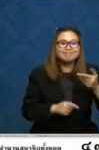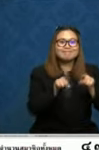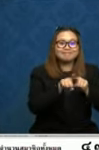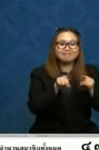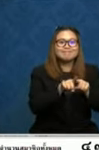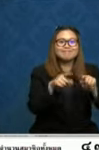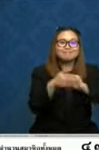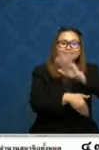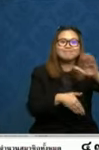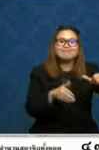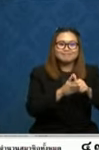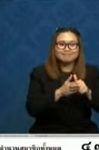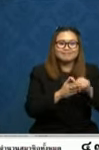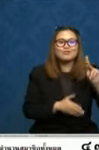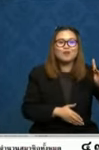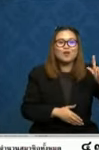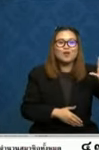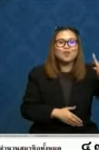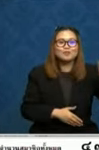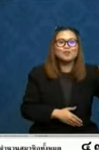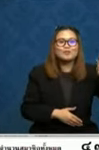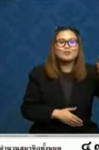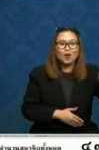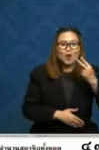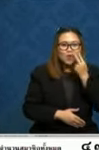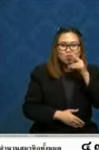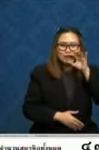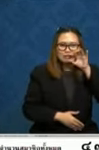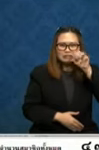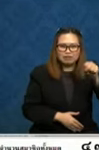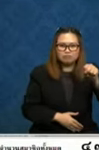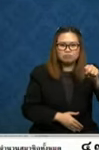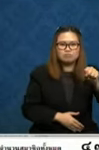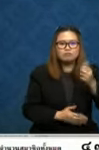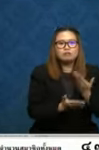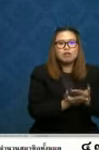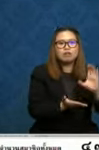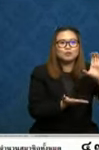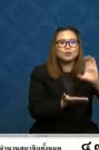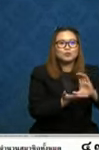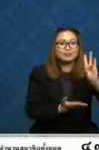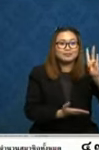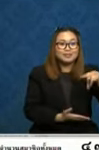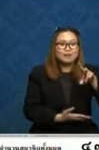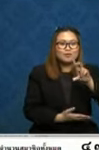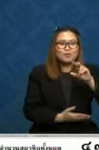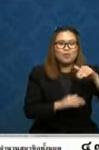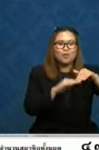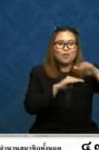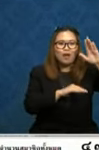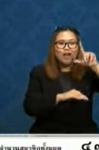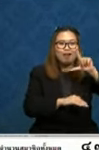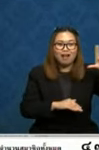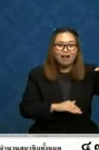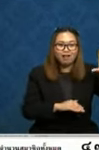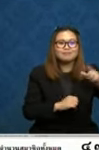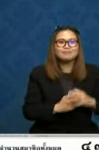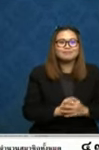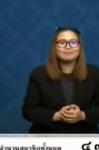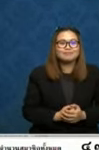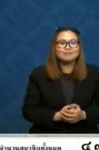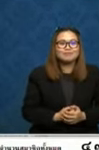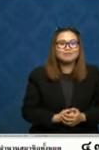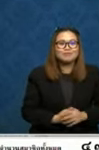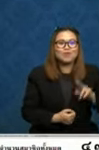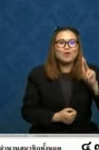ดูเหมือนว่าตอนนี้กรมน.จะเป็นที่จับตามองงบประมาณ 7,000 กว่าล้านนะครับของกรมน.นะครับ